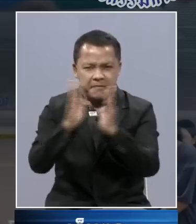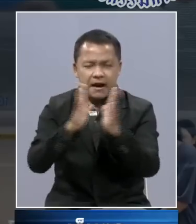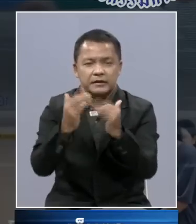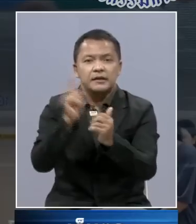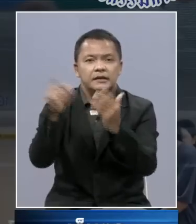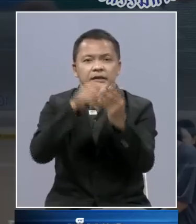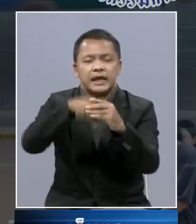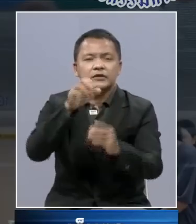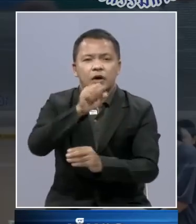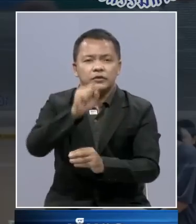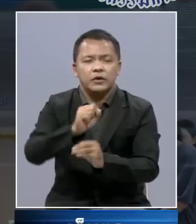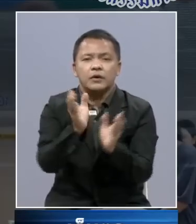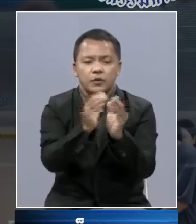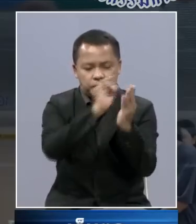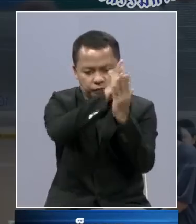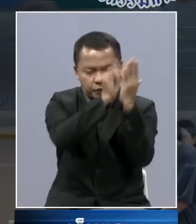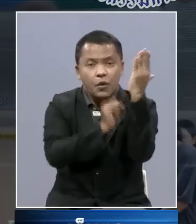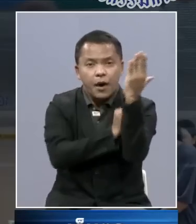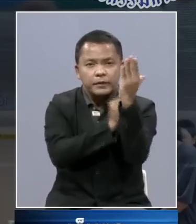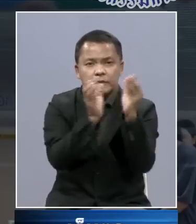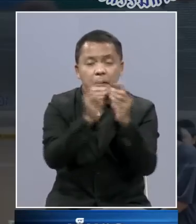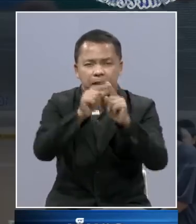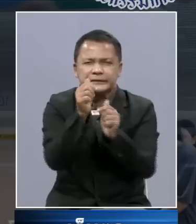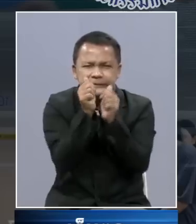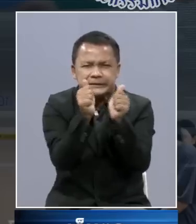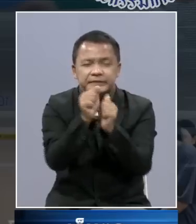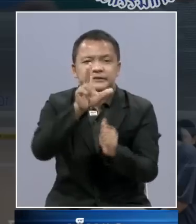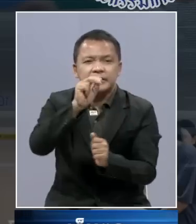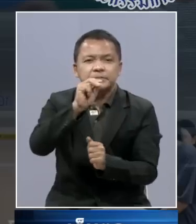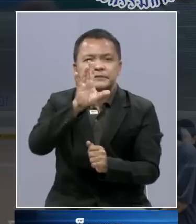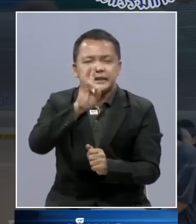ยการเลือกตั้งส.ส.แบบแบ่งเขตเลือกตั้งมีบัตรดีนะฮะ